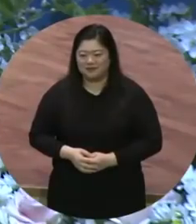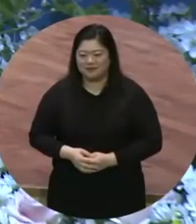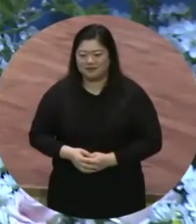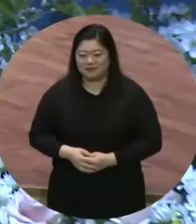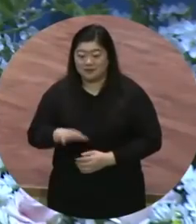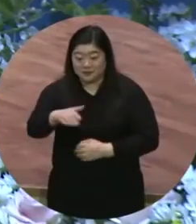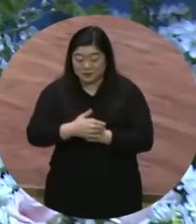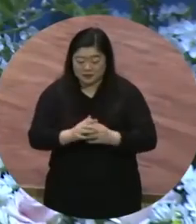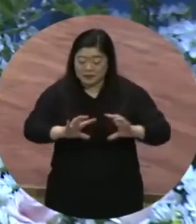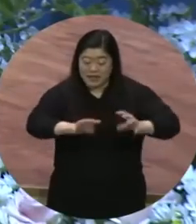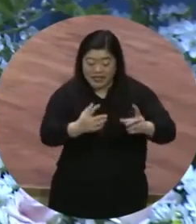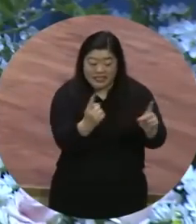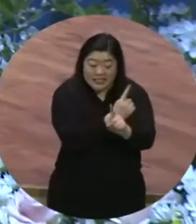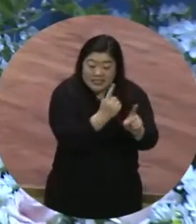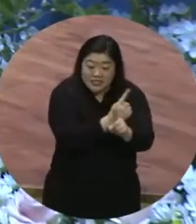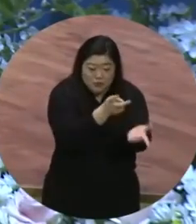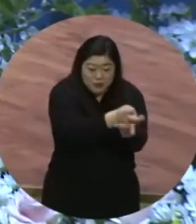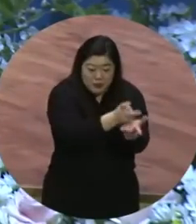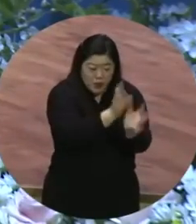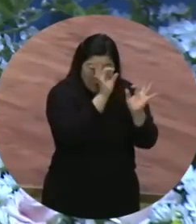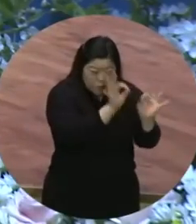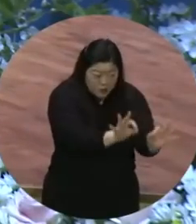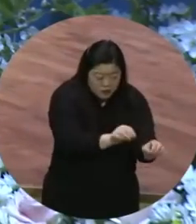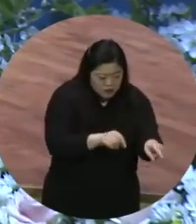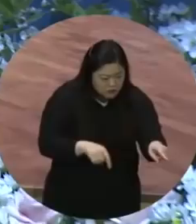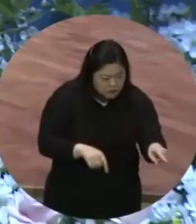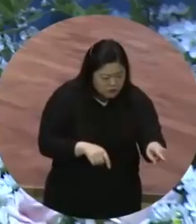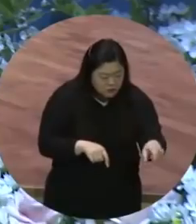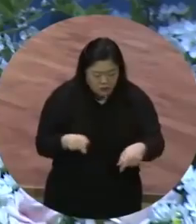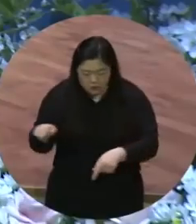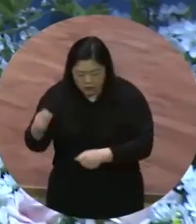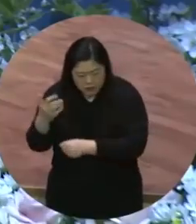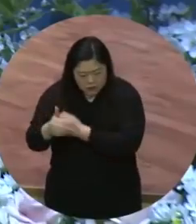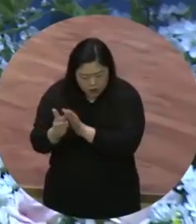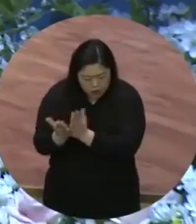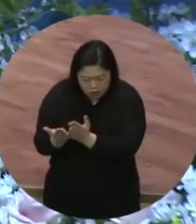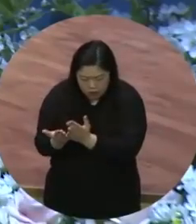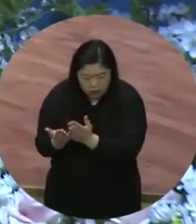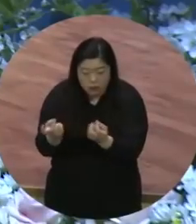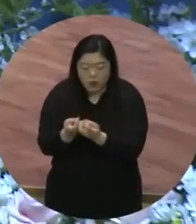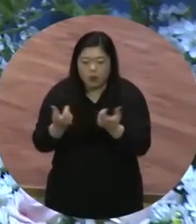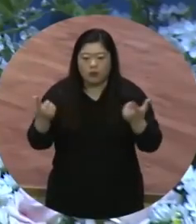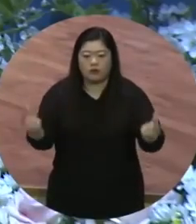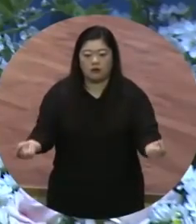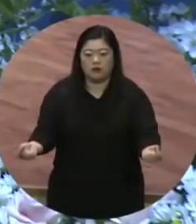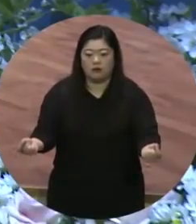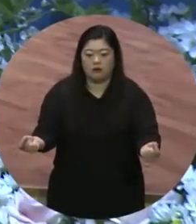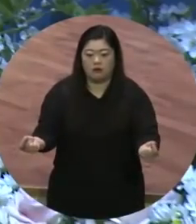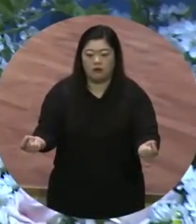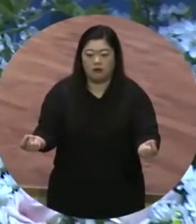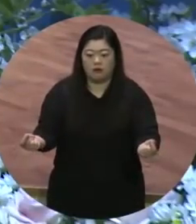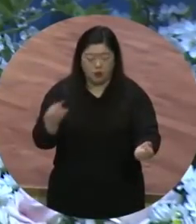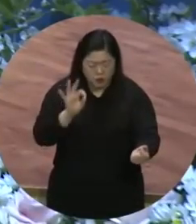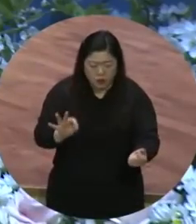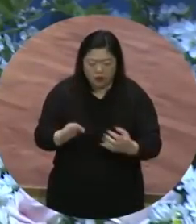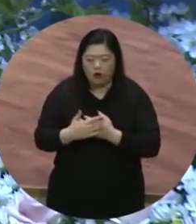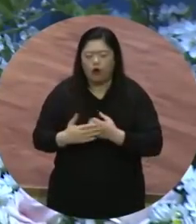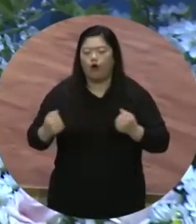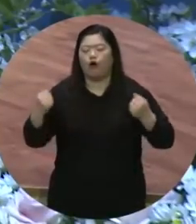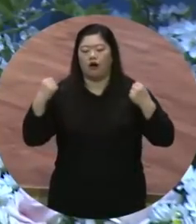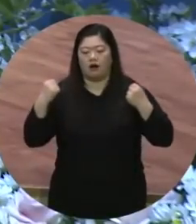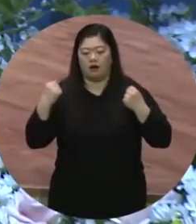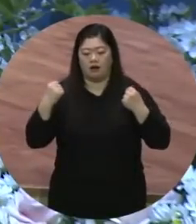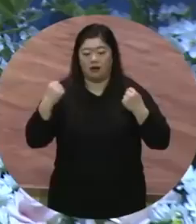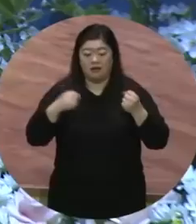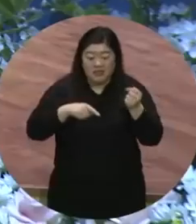세상의 치유법 보면 다 성경에 미리 다 약인데, 성경대로 신앙생활 하면요 건강해집니다. 성경대로